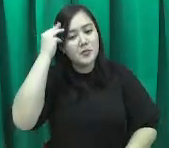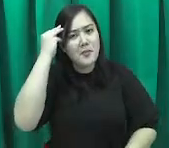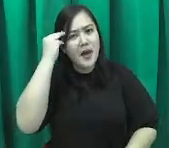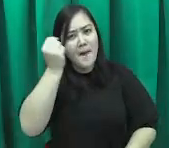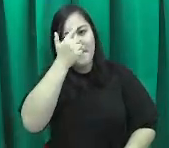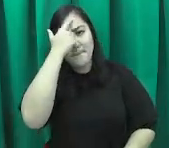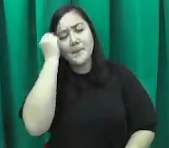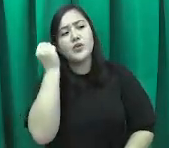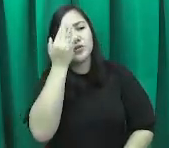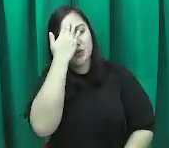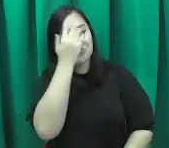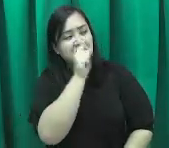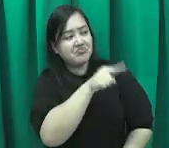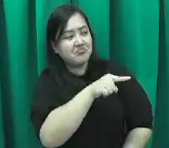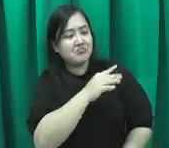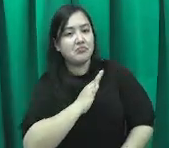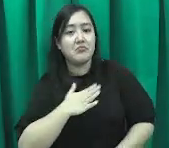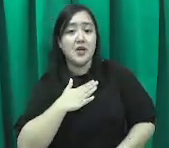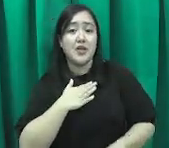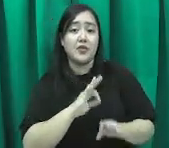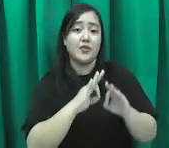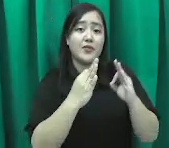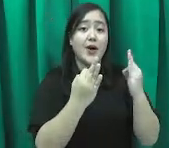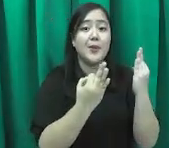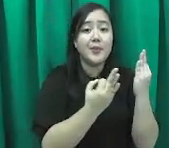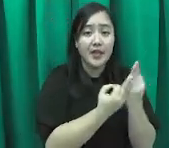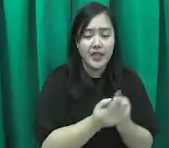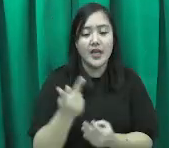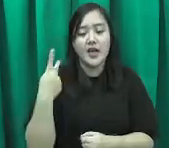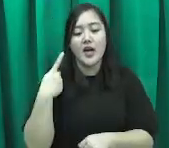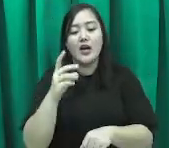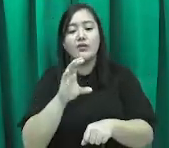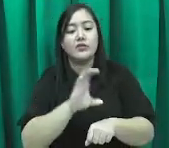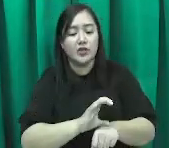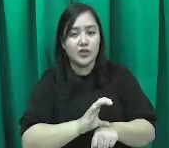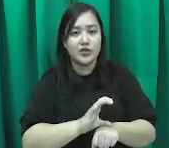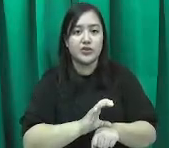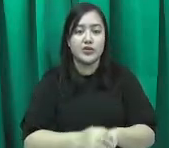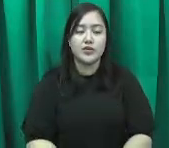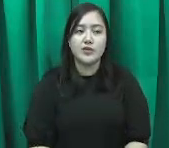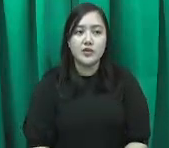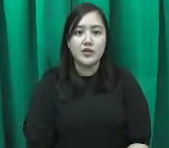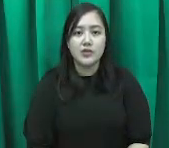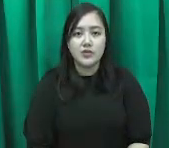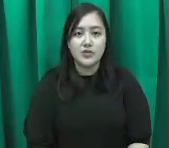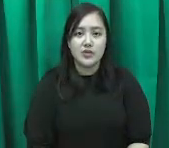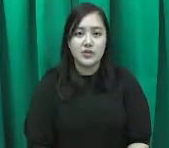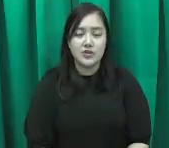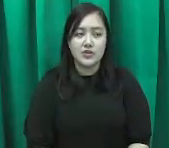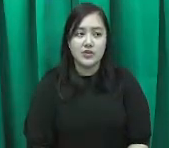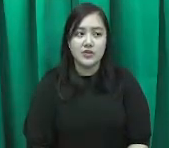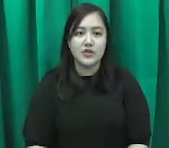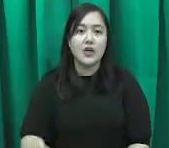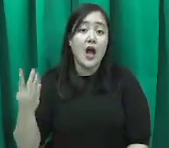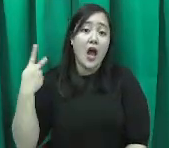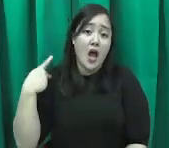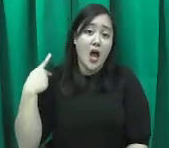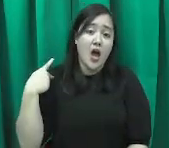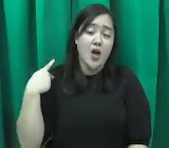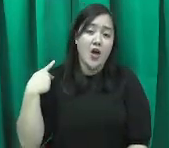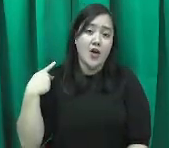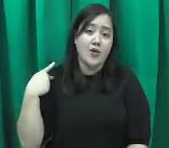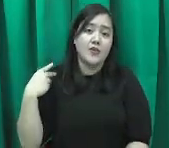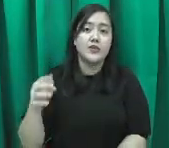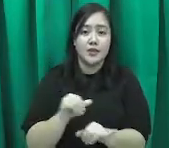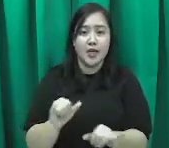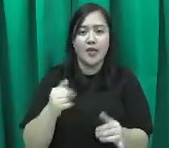Nafi-feed siya ng salita ng Diyos. Yes. Yes. Oh, pati yung mga anak mo, kung kampante ka na maiwan sa wife mo, kasi alam mo, yung wife mo, ang direksyon ni sa Panginoon. Uh-oh. Pati yeah.